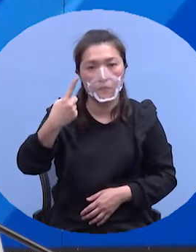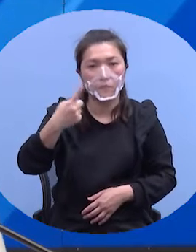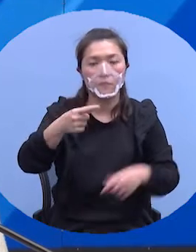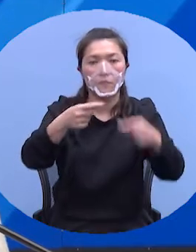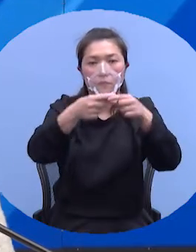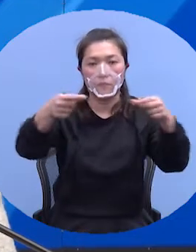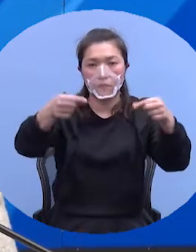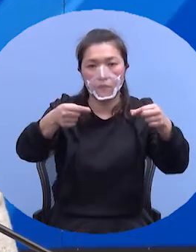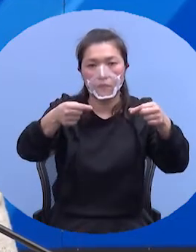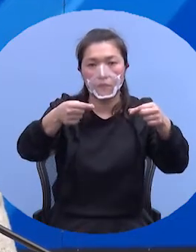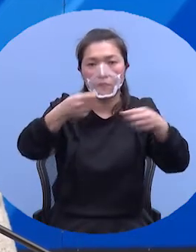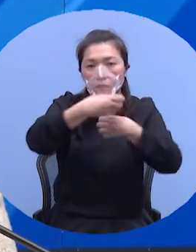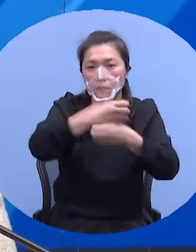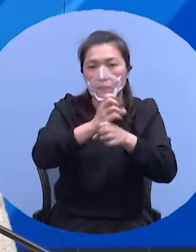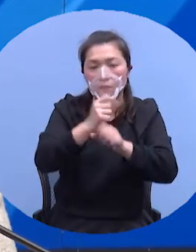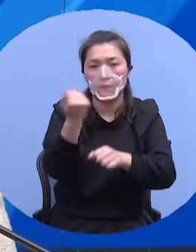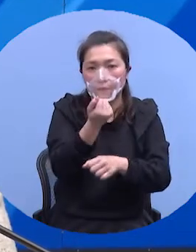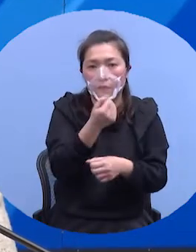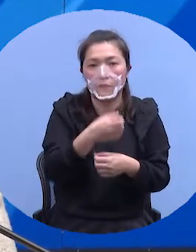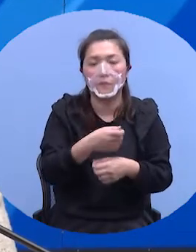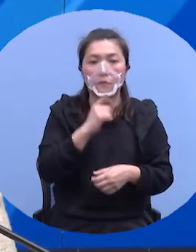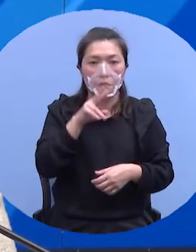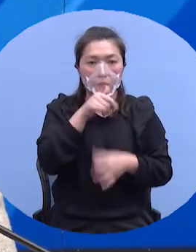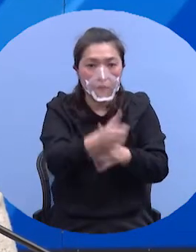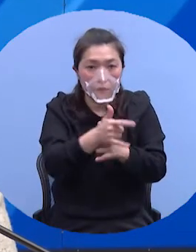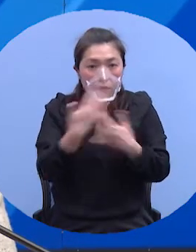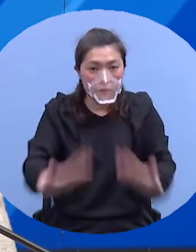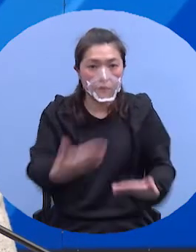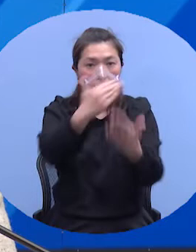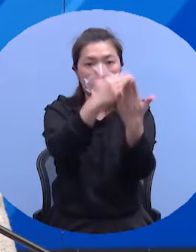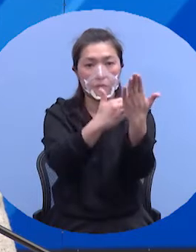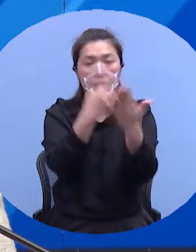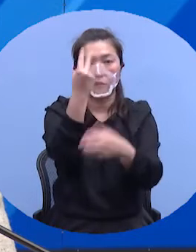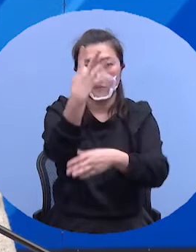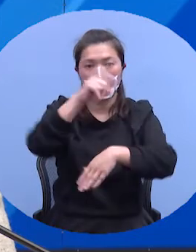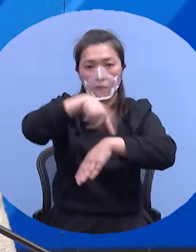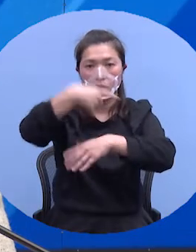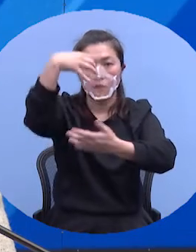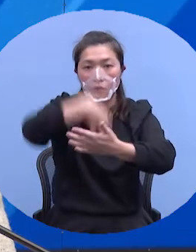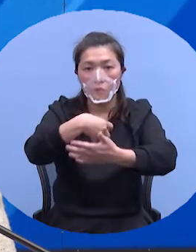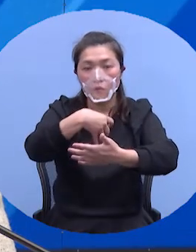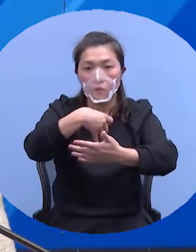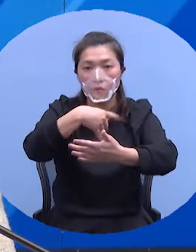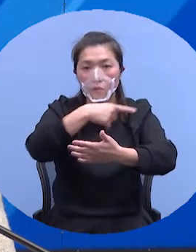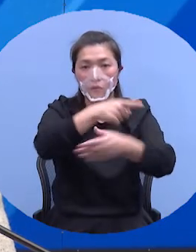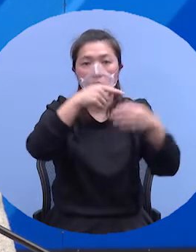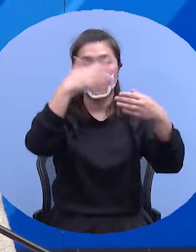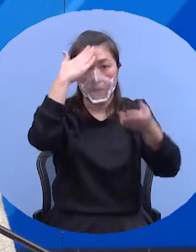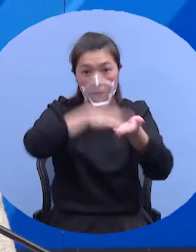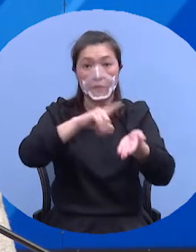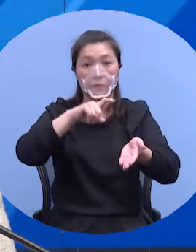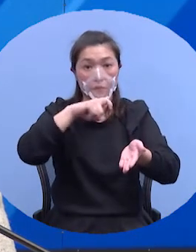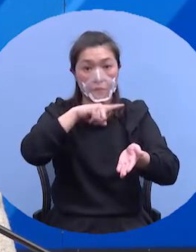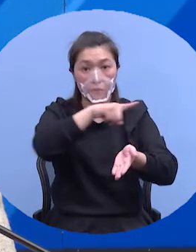次 RAT， 然後就按住今日嘅規定咧，喺24小時內咧就將佢哋呈陽